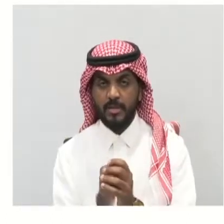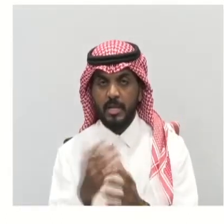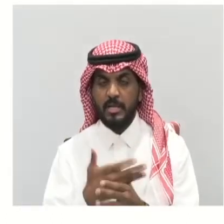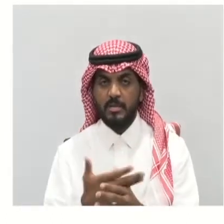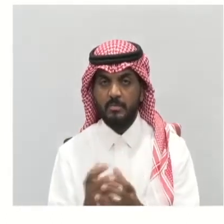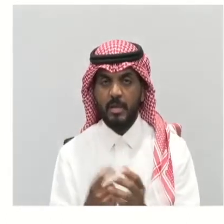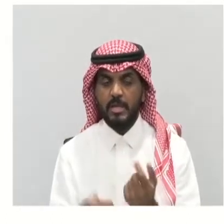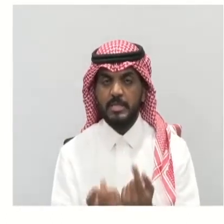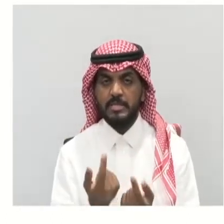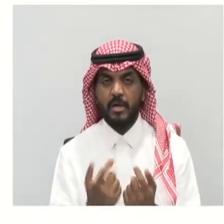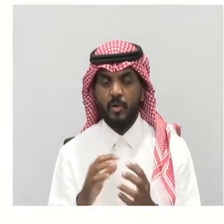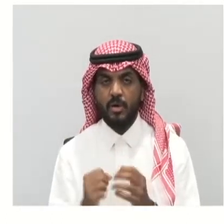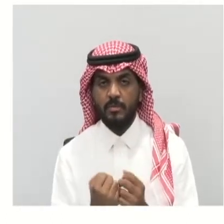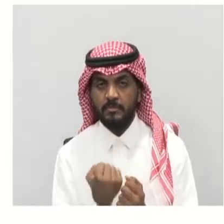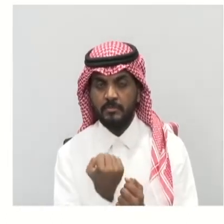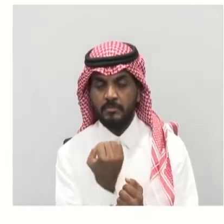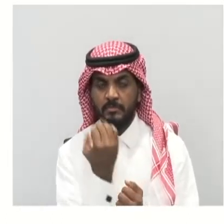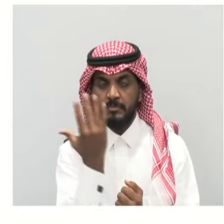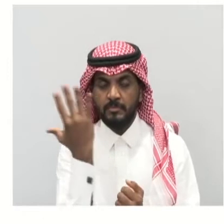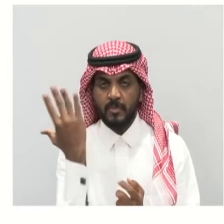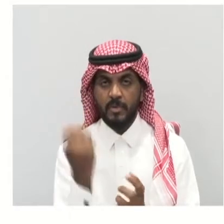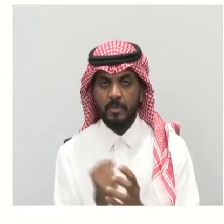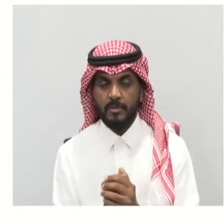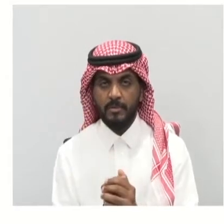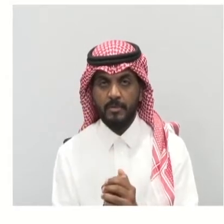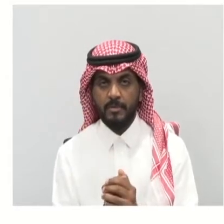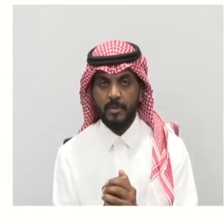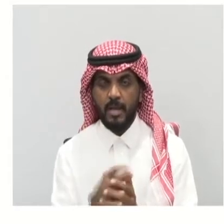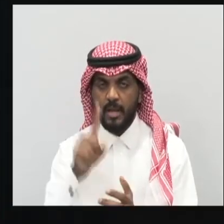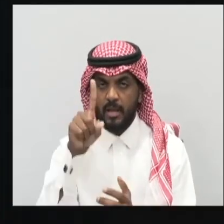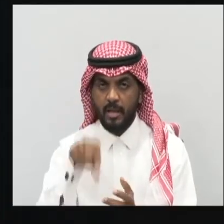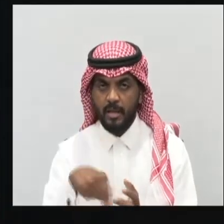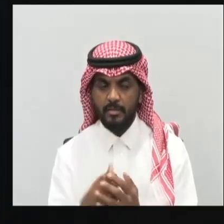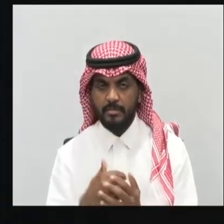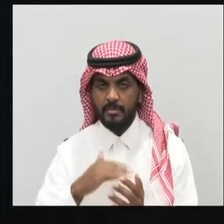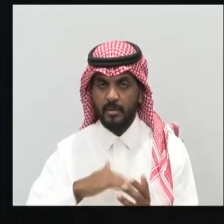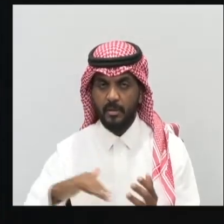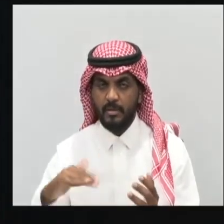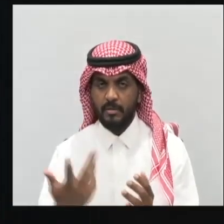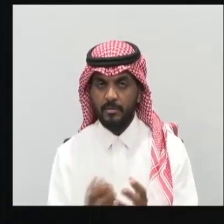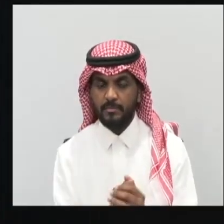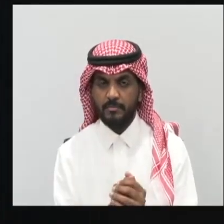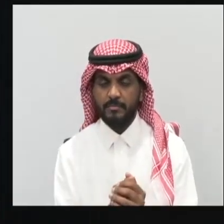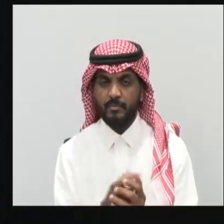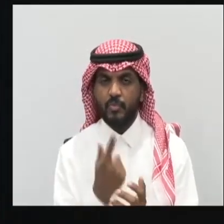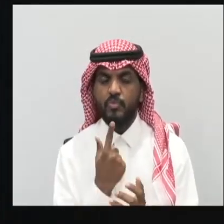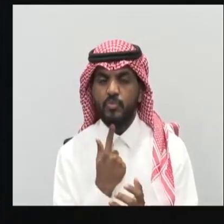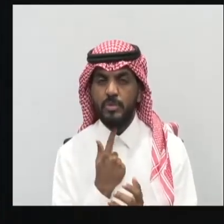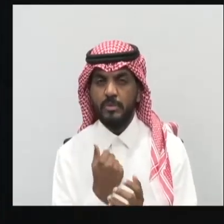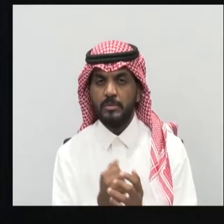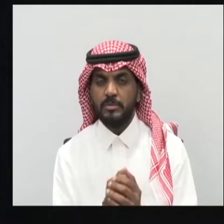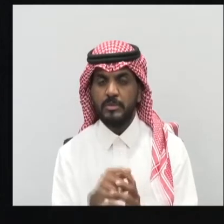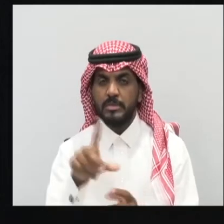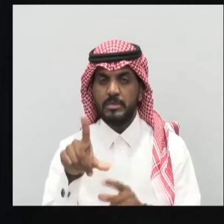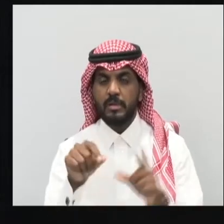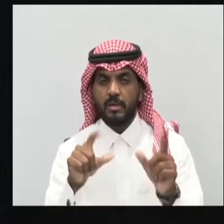لا نزرعها لتصبح حديقة؟ الآن صغاري أريد منكم